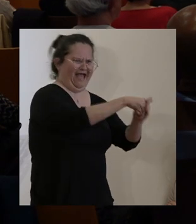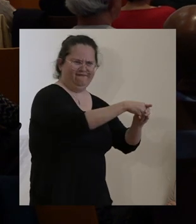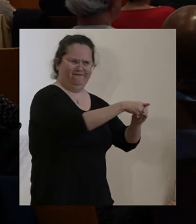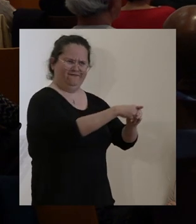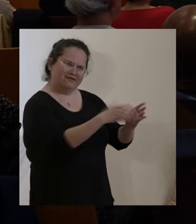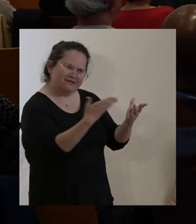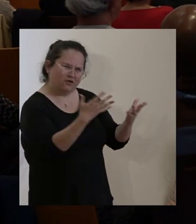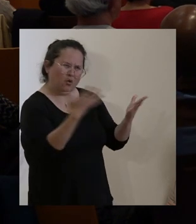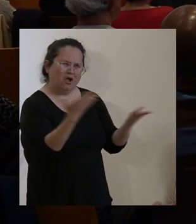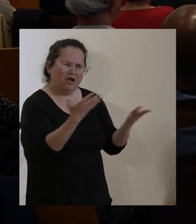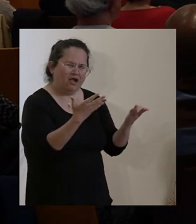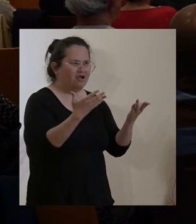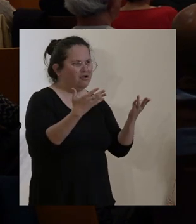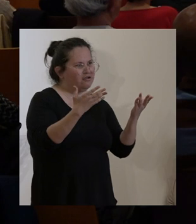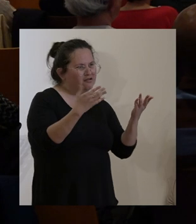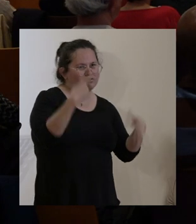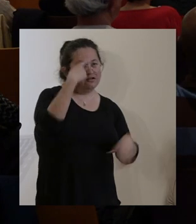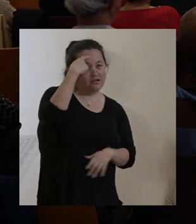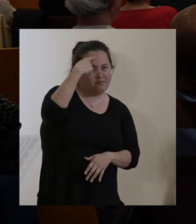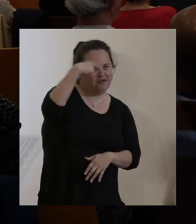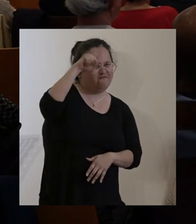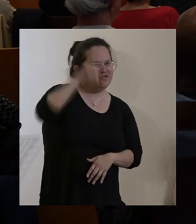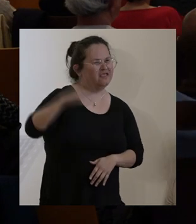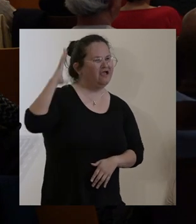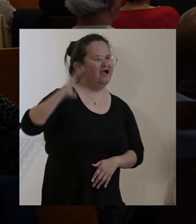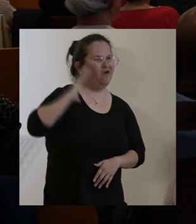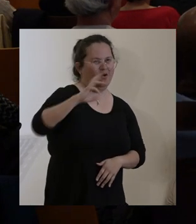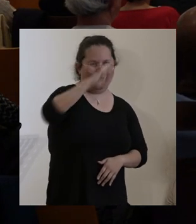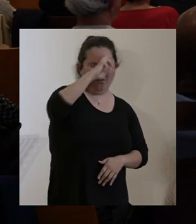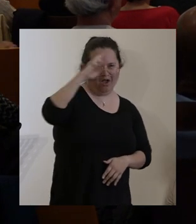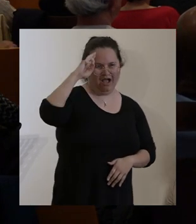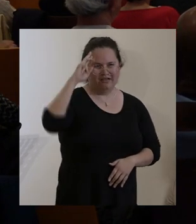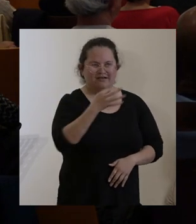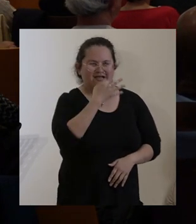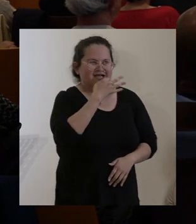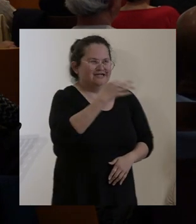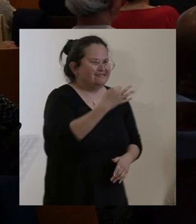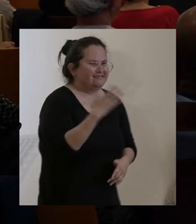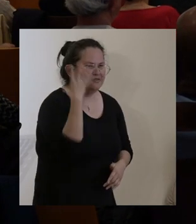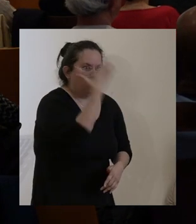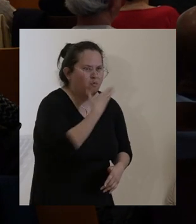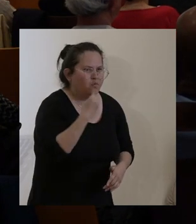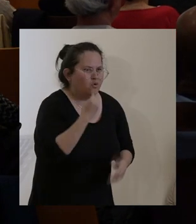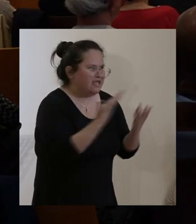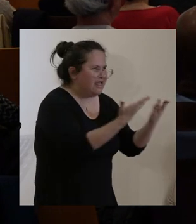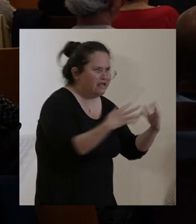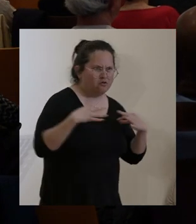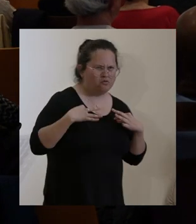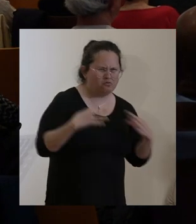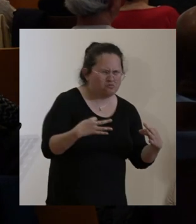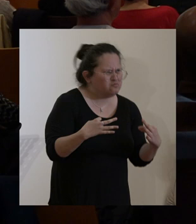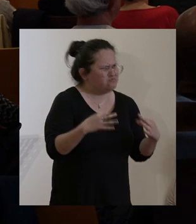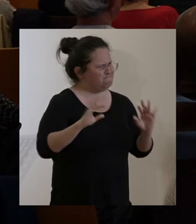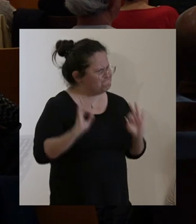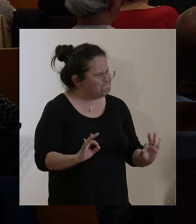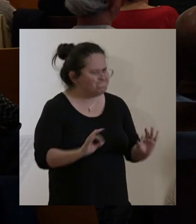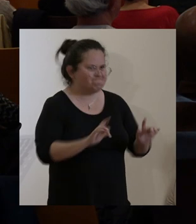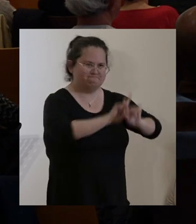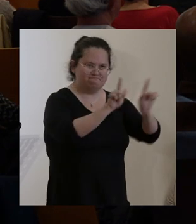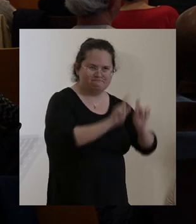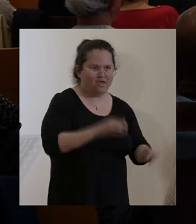de beauté. J'ai parlé de dignité, mais cette idée de la beauté, je voudrais revenir